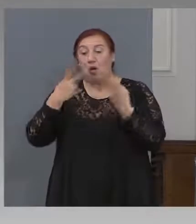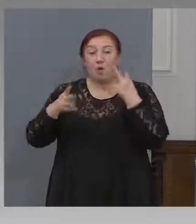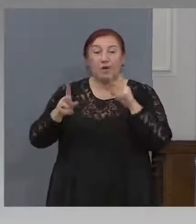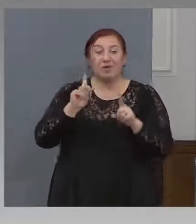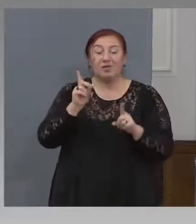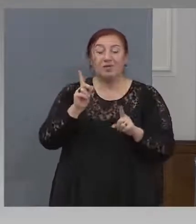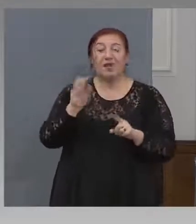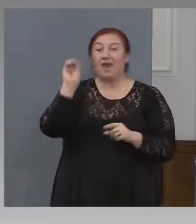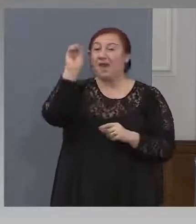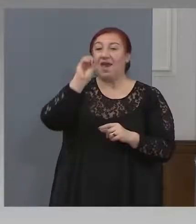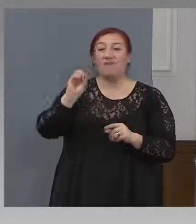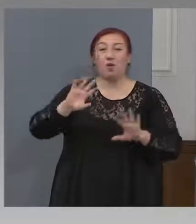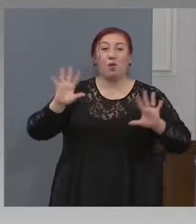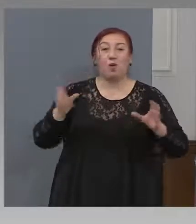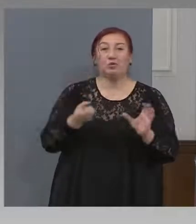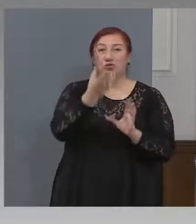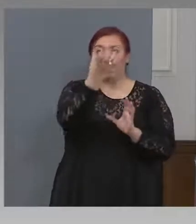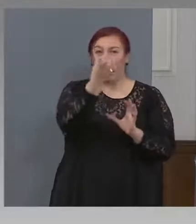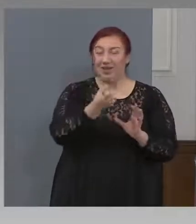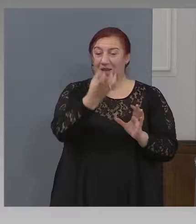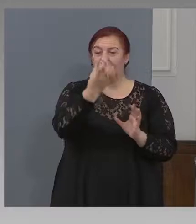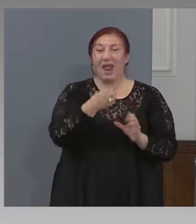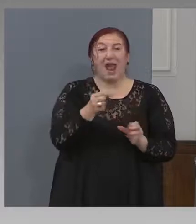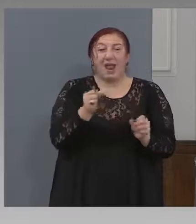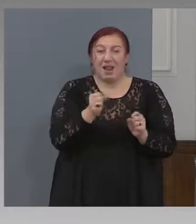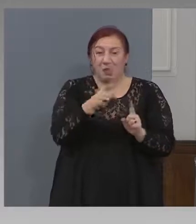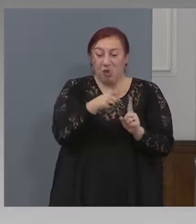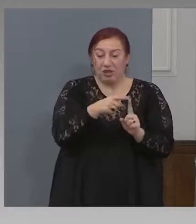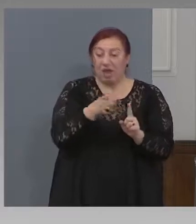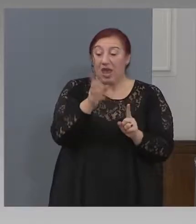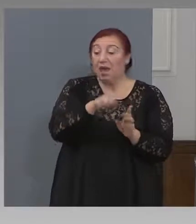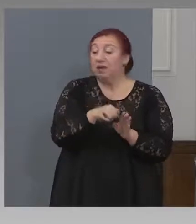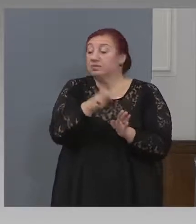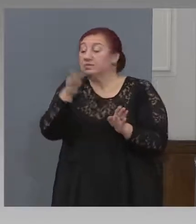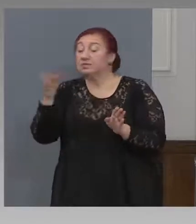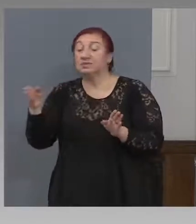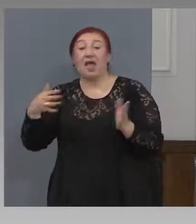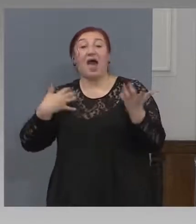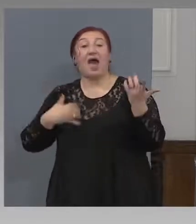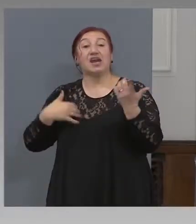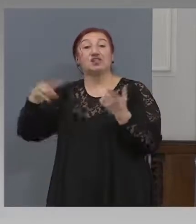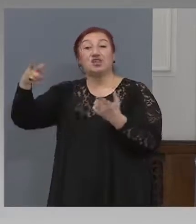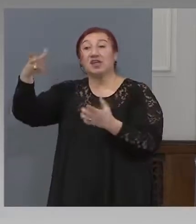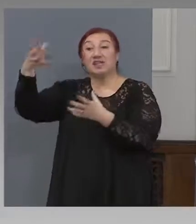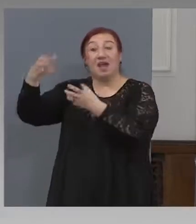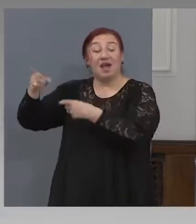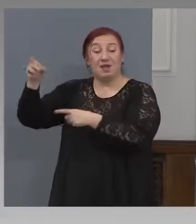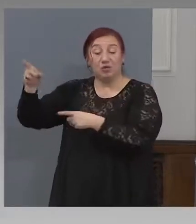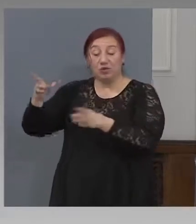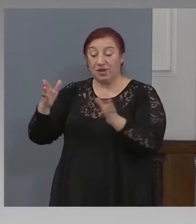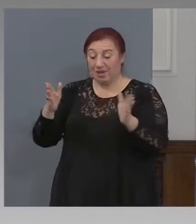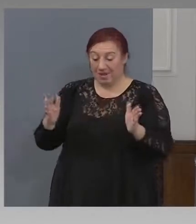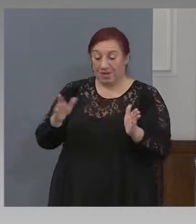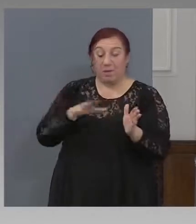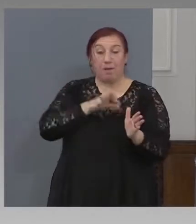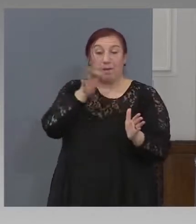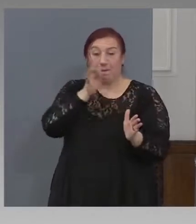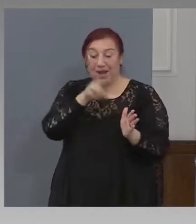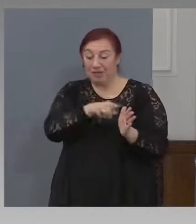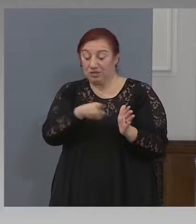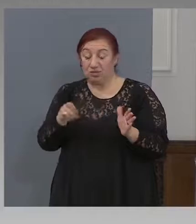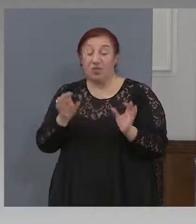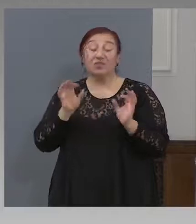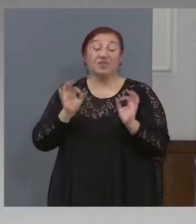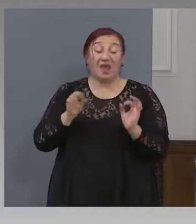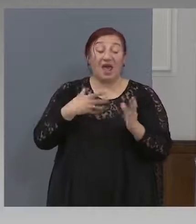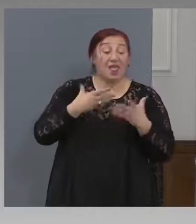кога свършва и кога започва в Аржентина. От тук нататъка, да, дефицитите създават